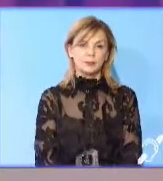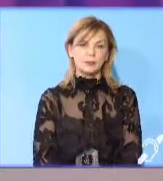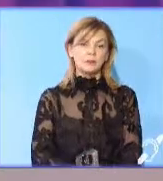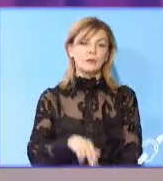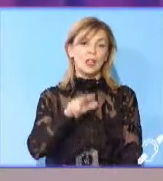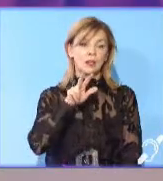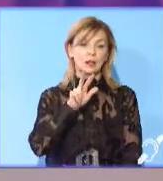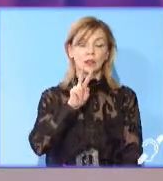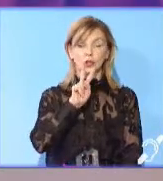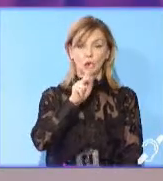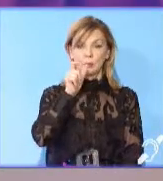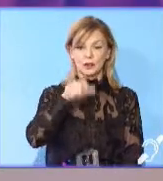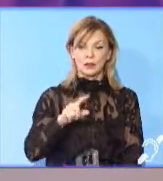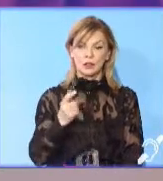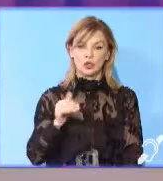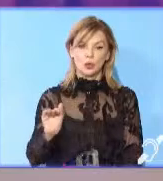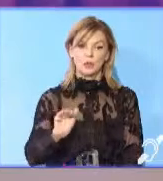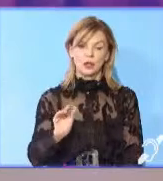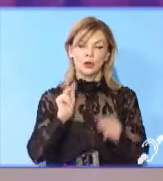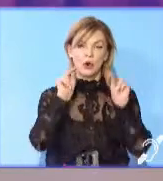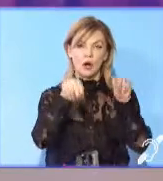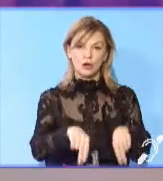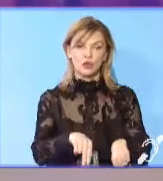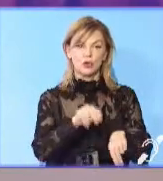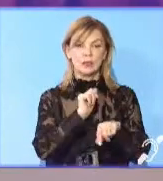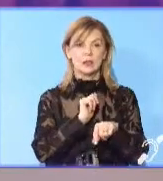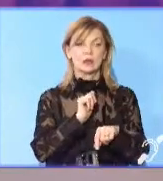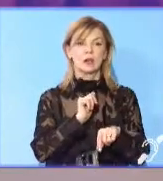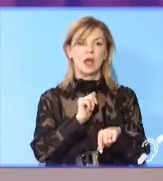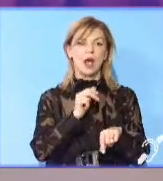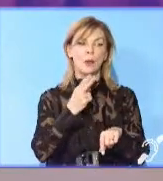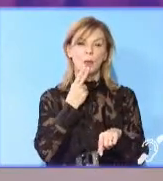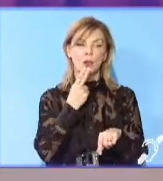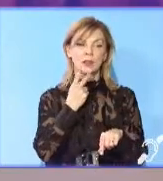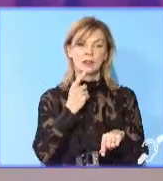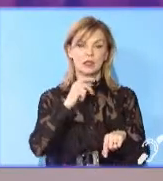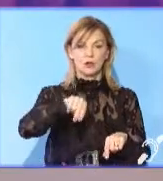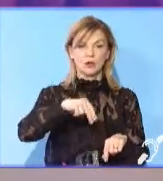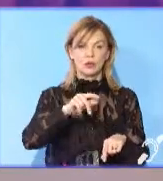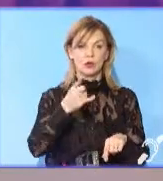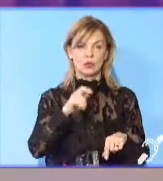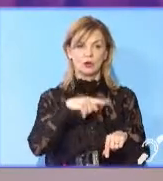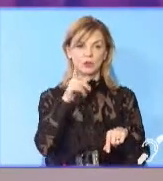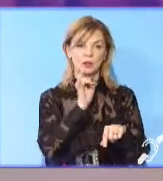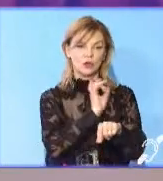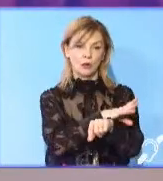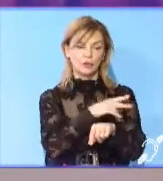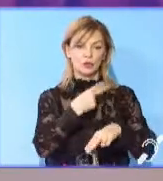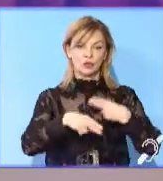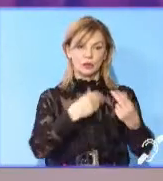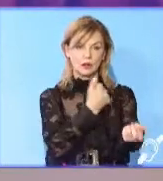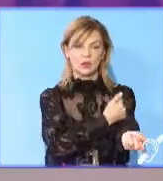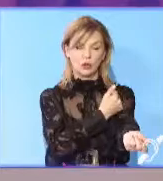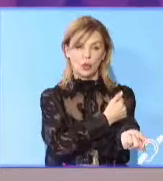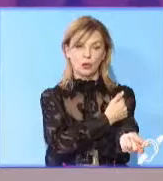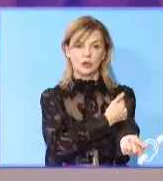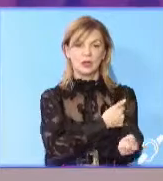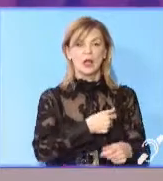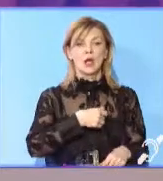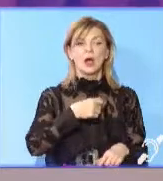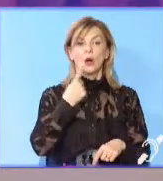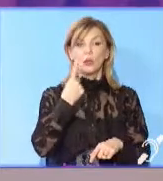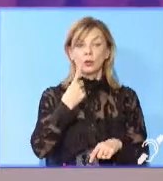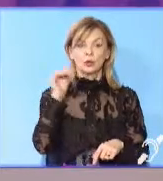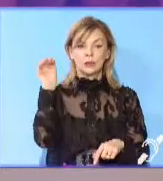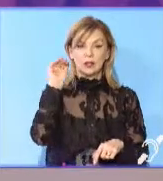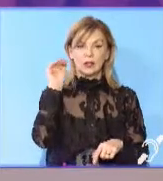Trei persoane, între care un minor, au ajuns în arestul poliției din județul Argeș după ce au vândut și au consumat droguri. Anchetatorii spun